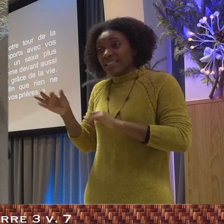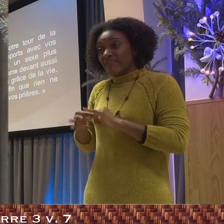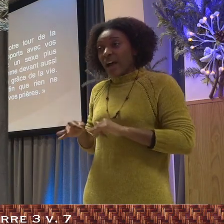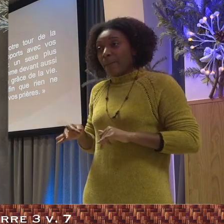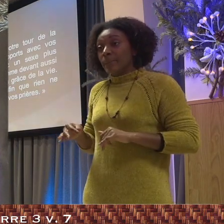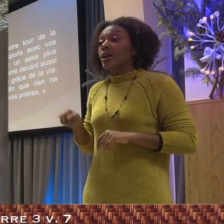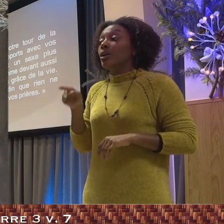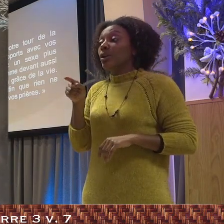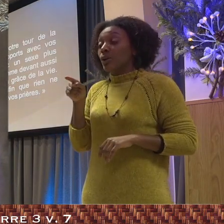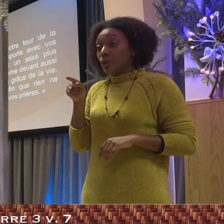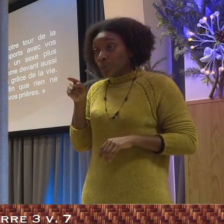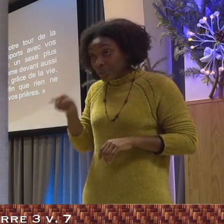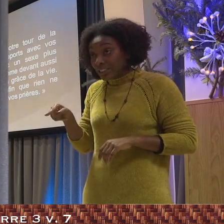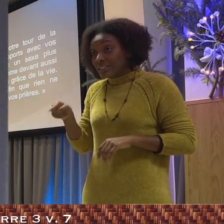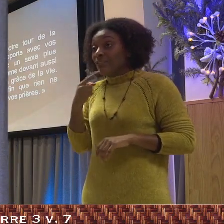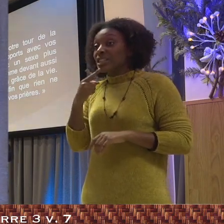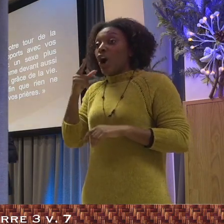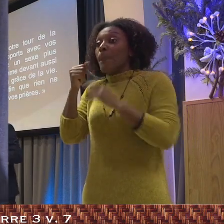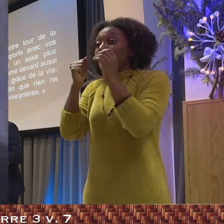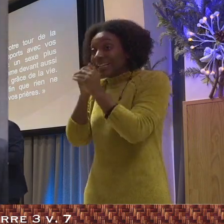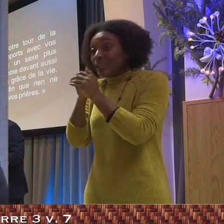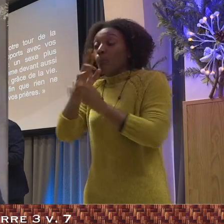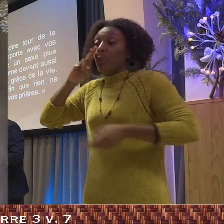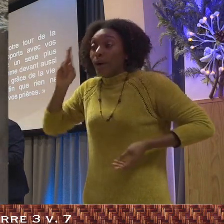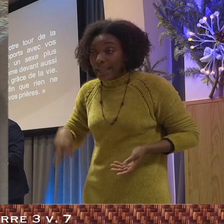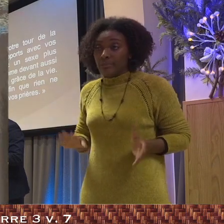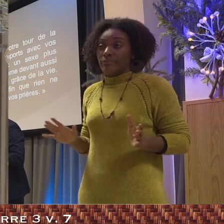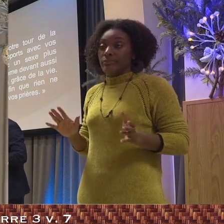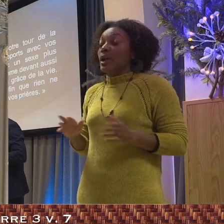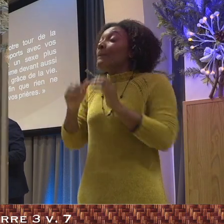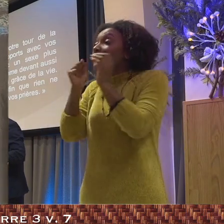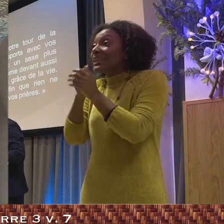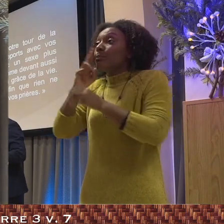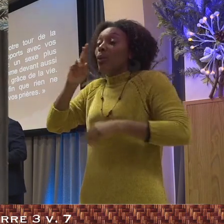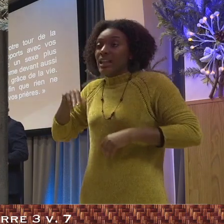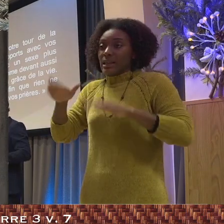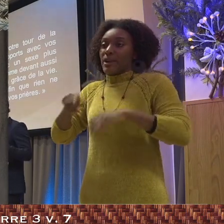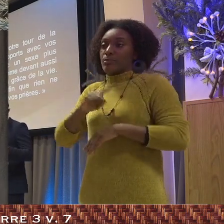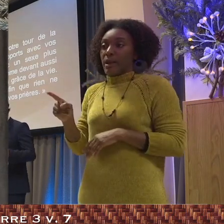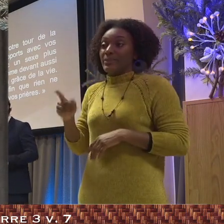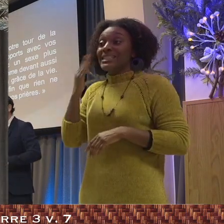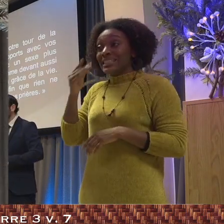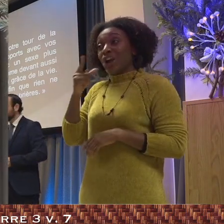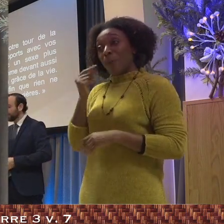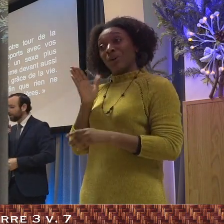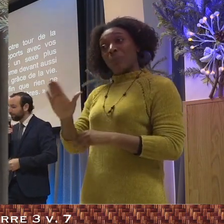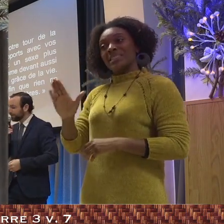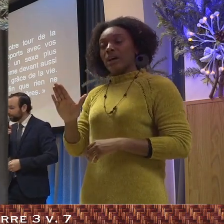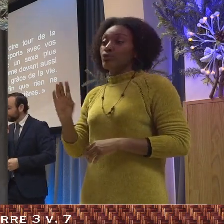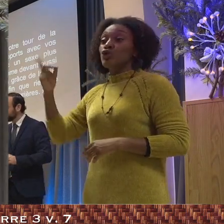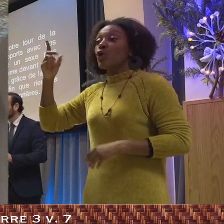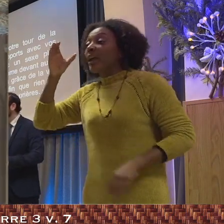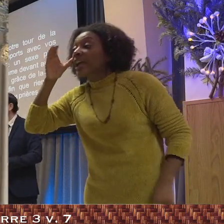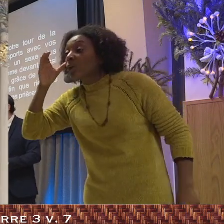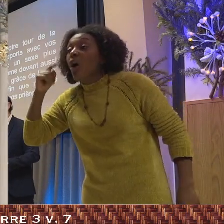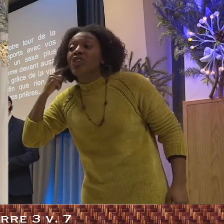prie dans le vide. Prie dans le vide. Si tu es comme cela, Dieu entendra tes prières, mais il ne